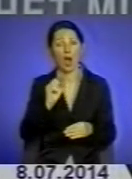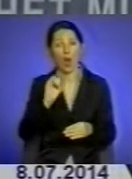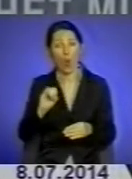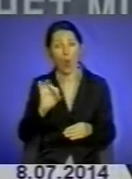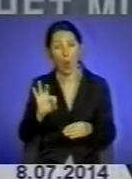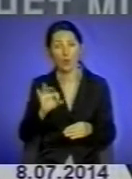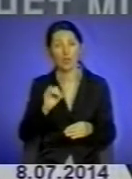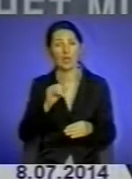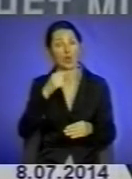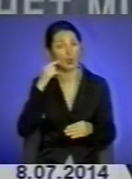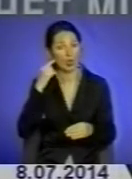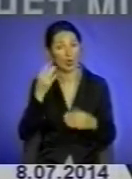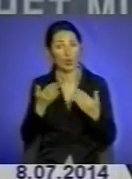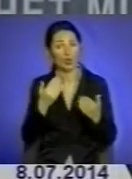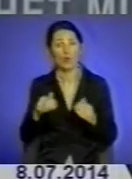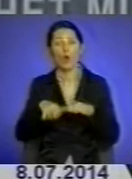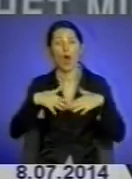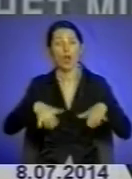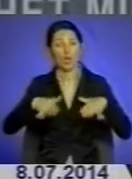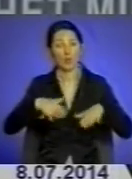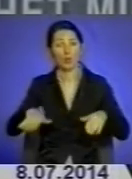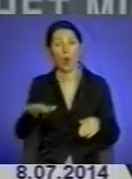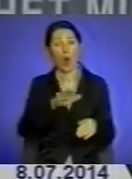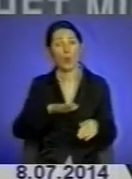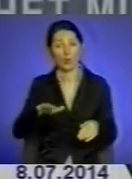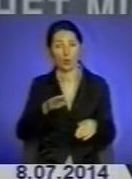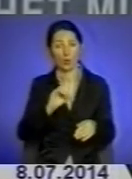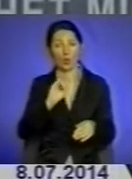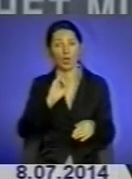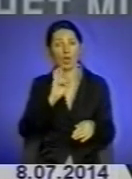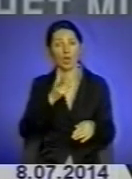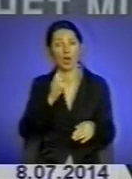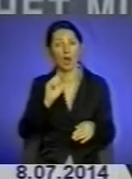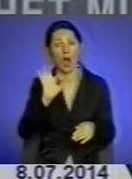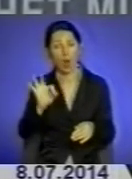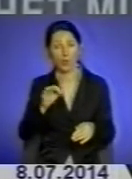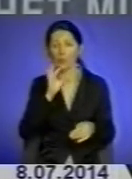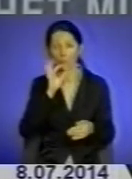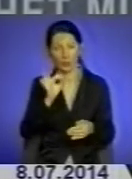стосовно кримського простору. ІКАО ще раз підтвердило, що Крим – це є